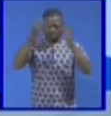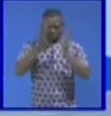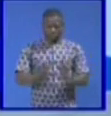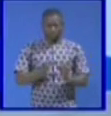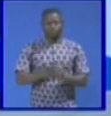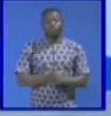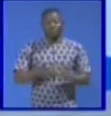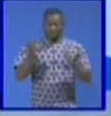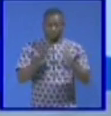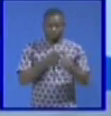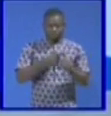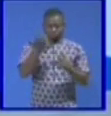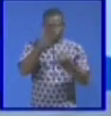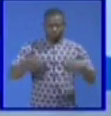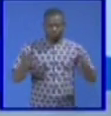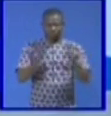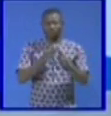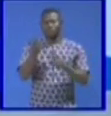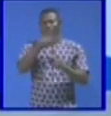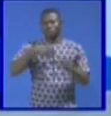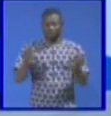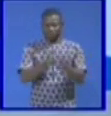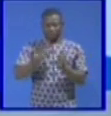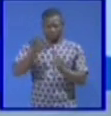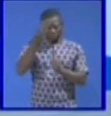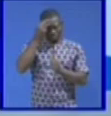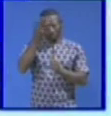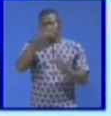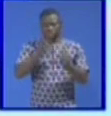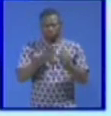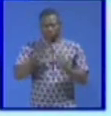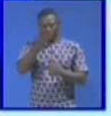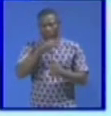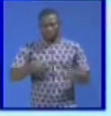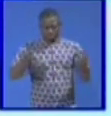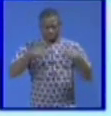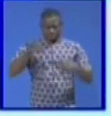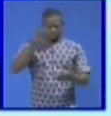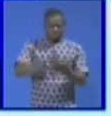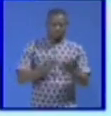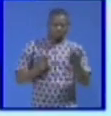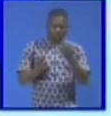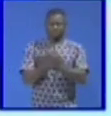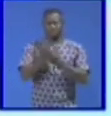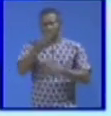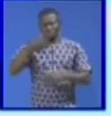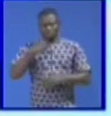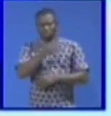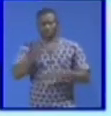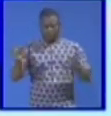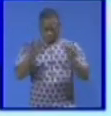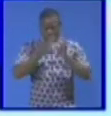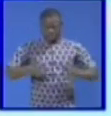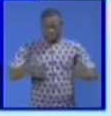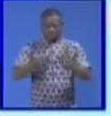Mais tout d'abord, audience du Premier ministre pour commencer. Christophe Dabiré a reçu ce matin les membres du comité international mémorial Thomas Sankara.